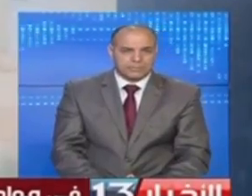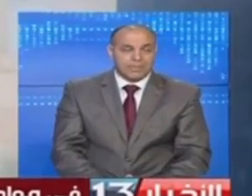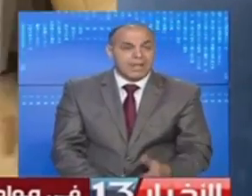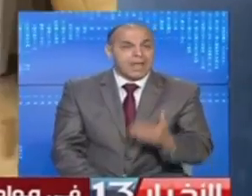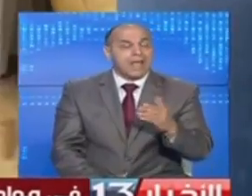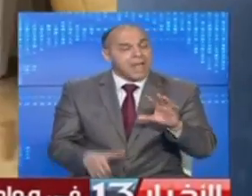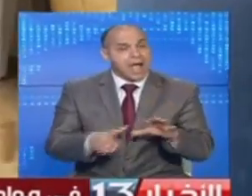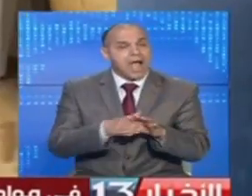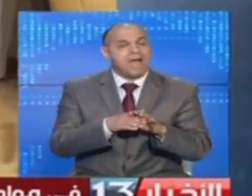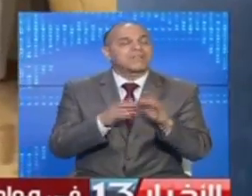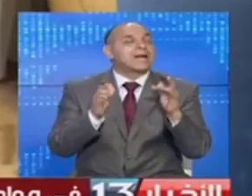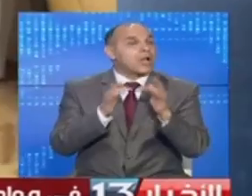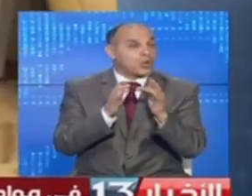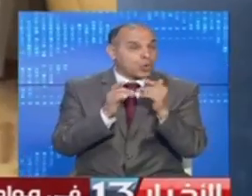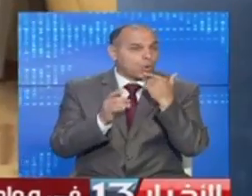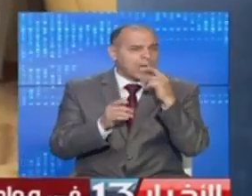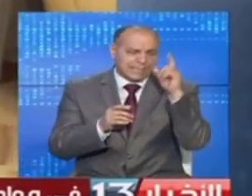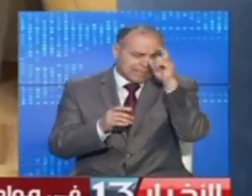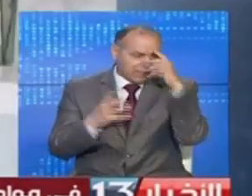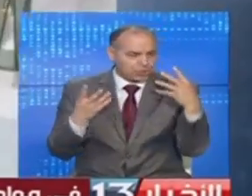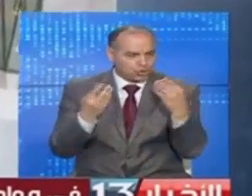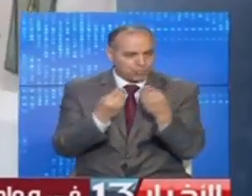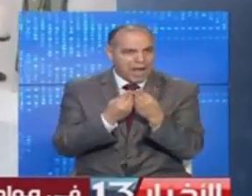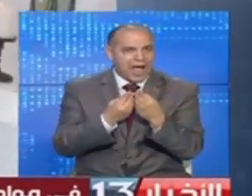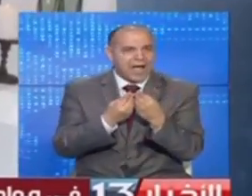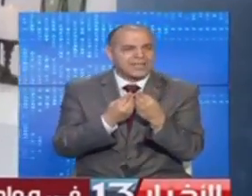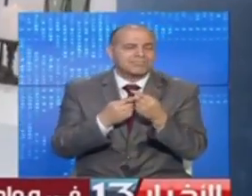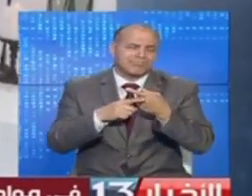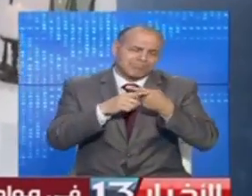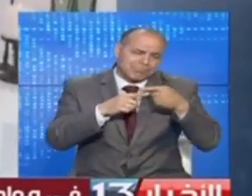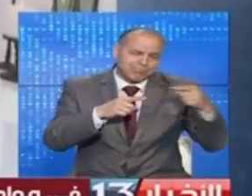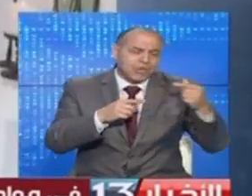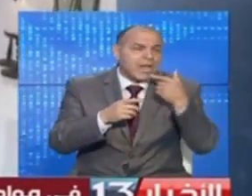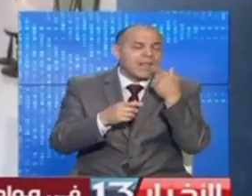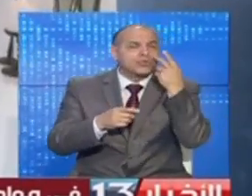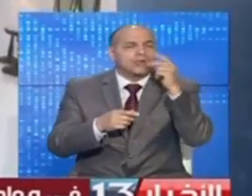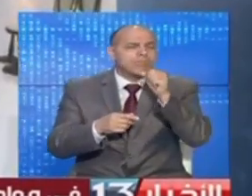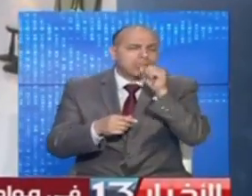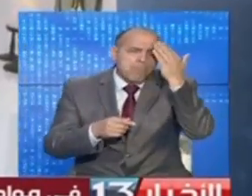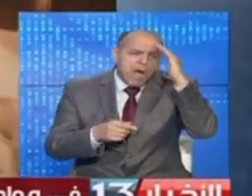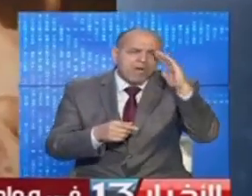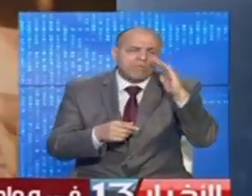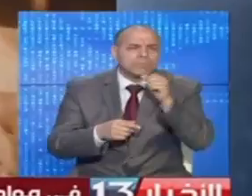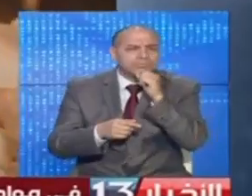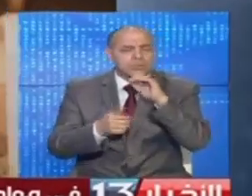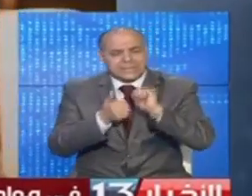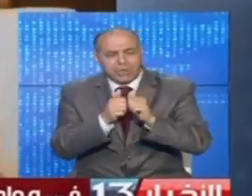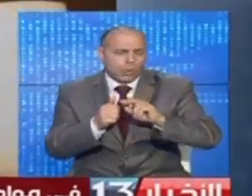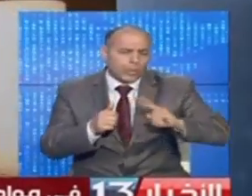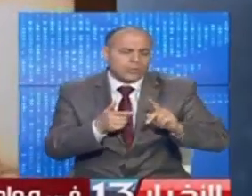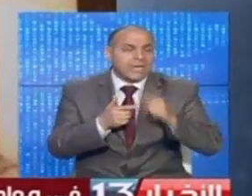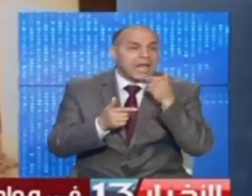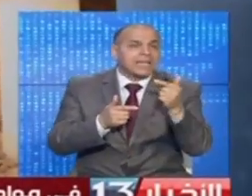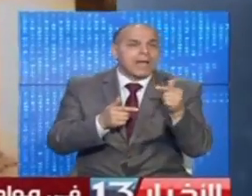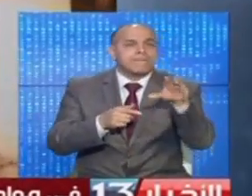هذا الحفل الافتراضي الضخم الذي يصعب أن يجمعها هذه اللوحة الفسيفسائية من مشاهير الفن والكوميديا والرياضة وغيرها